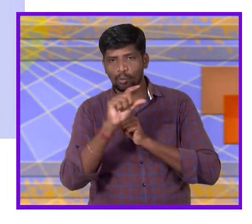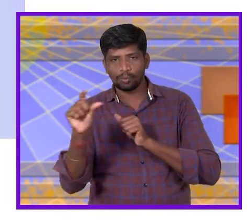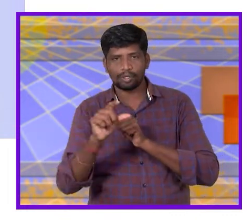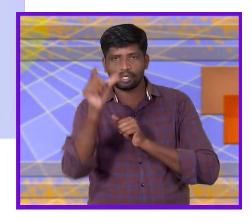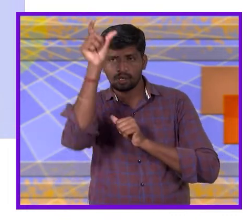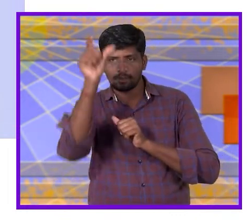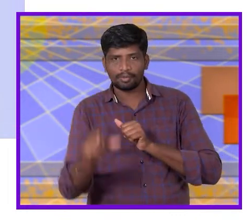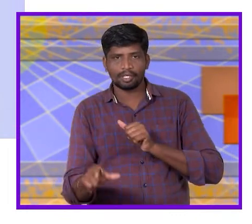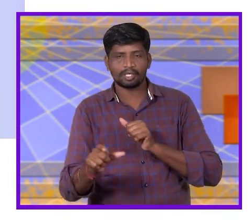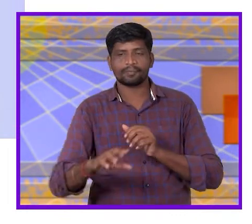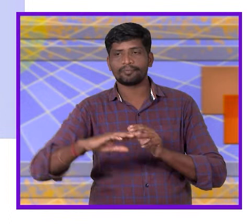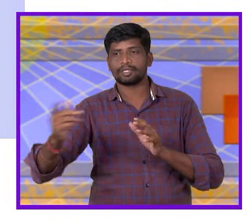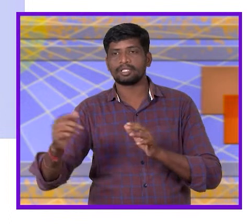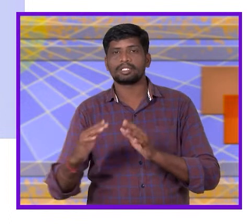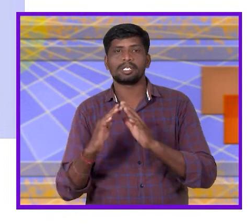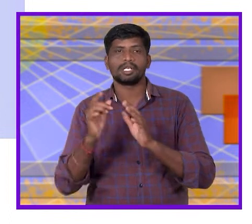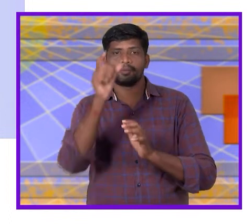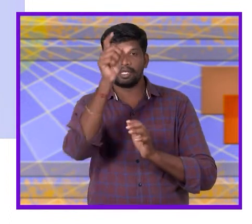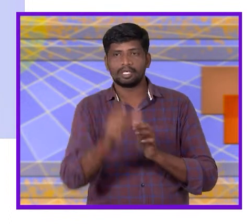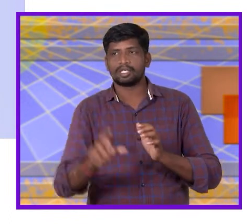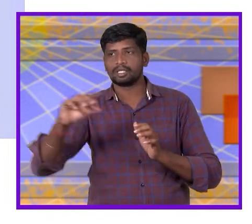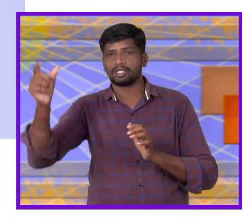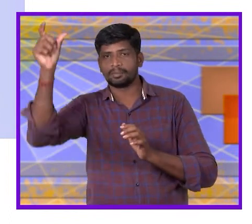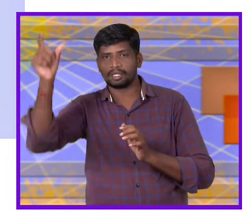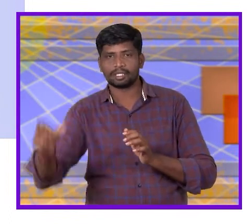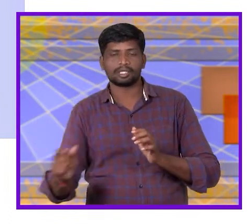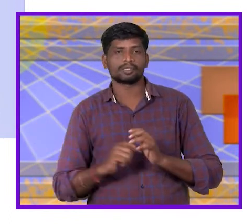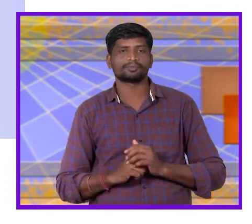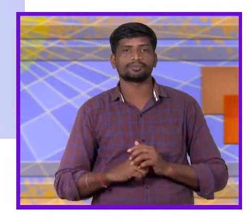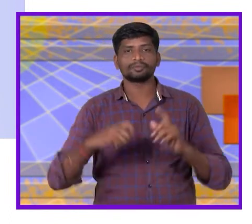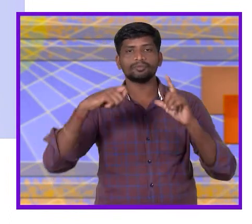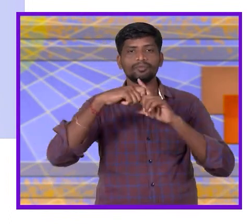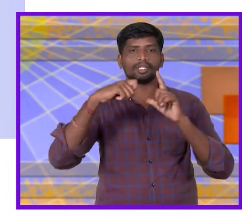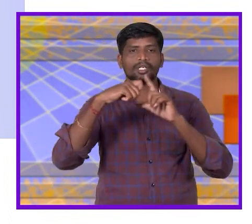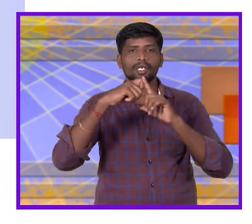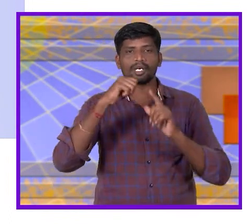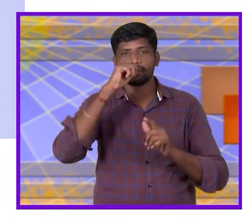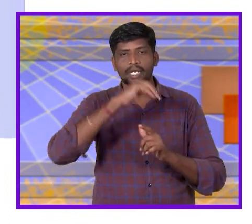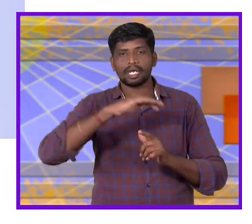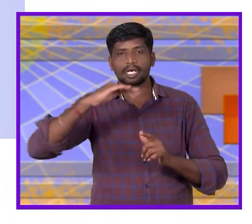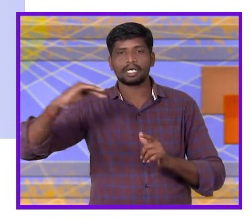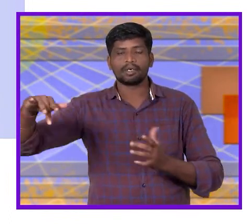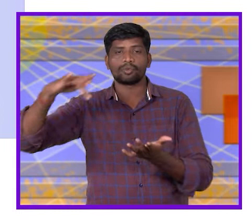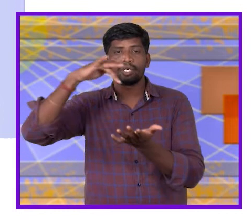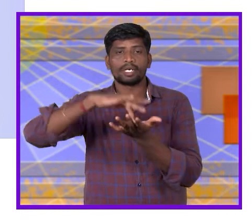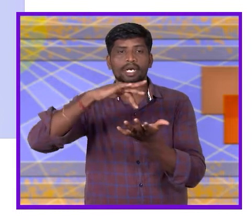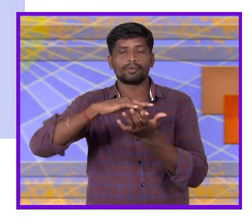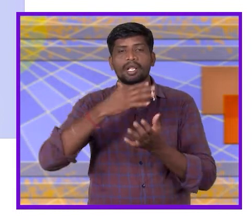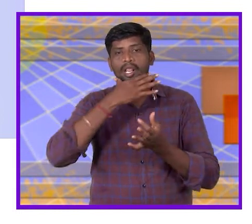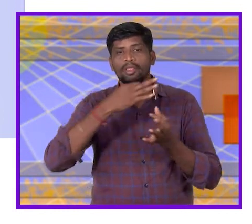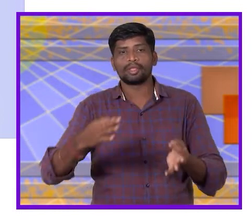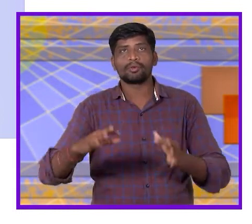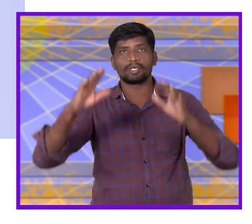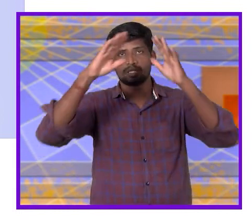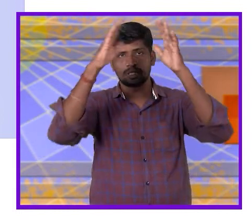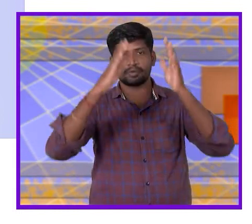அந்த வள்ளுவர் கோட்டத்தை பற்றி நம்ம படிக்க போகிறோம். கன்னியாகுமரியில் கடல் நடுவில், அதாவது திருவள்ளுவர் சிலை